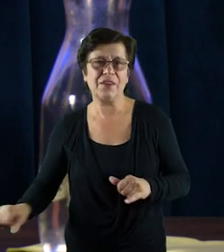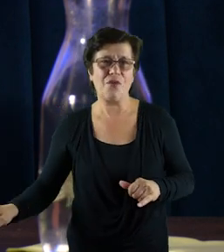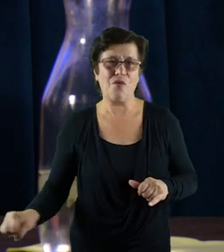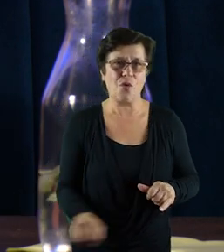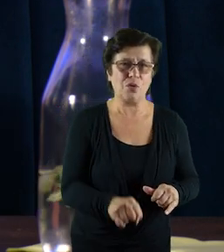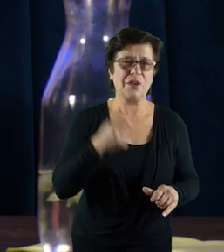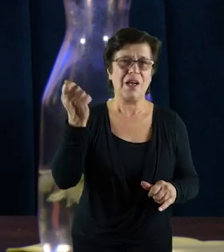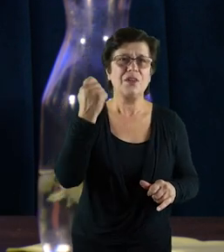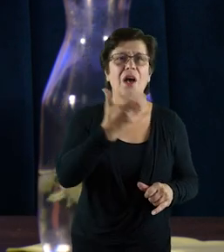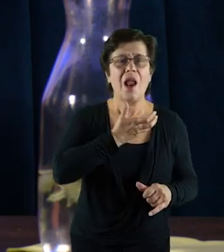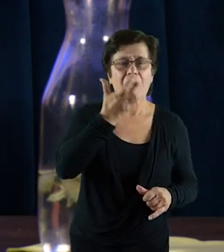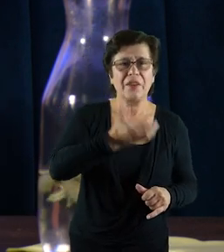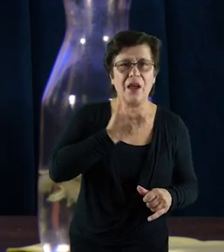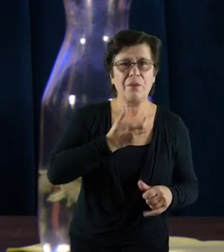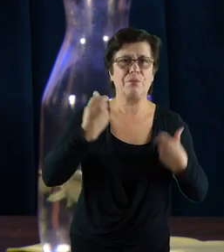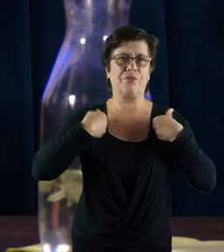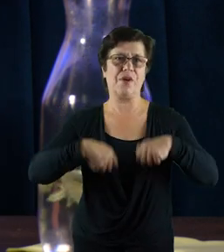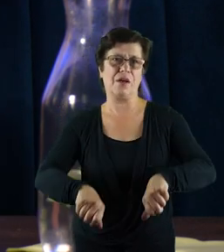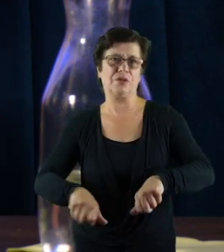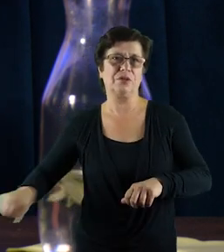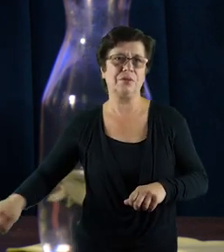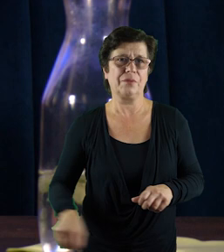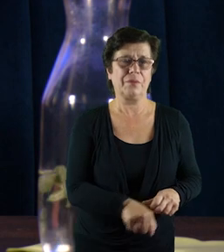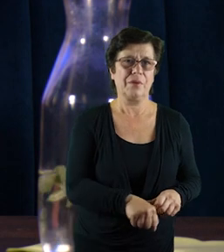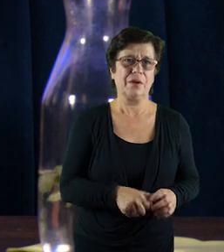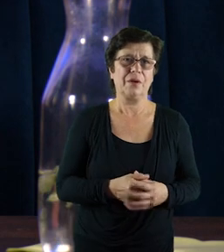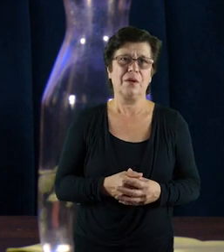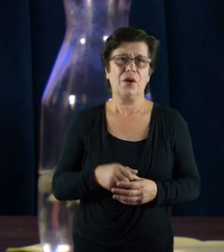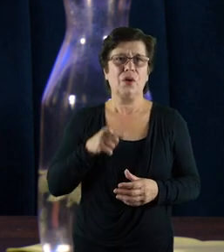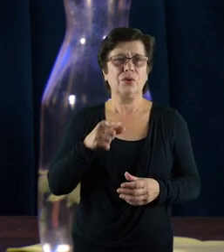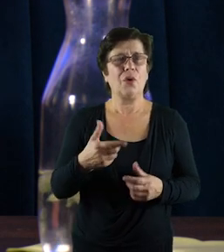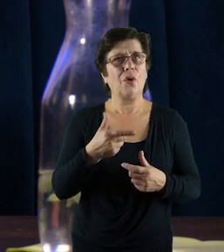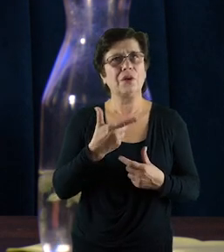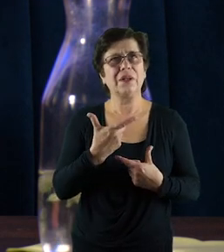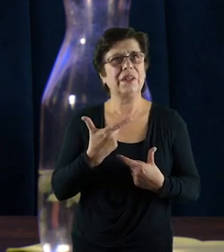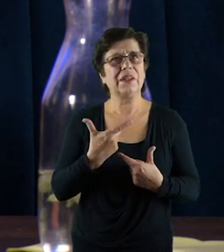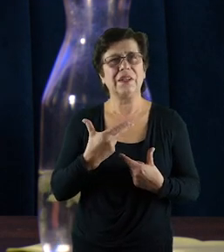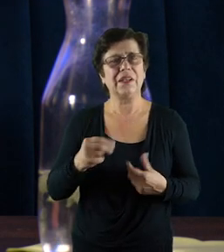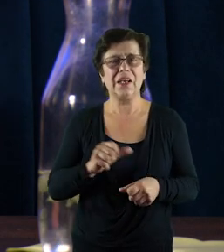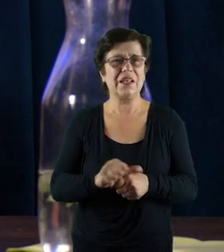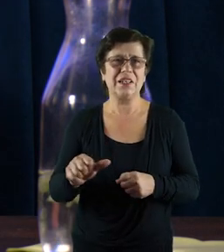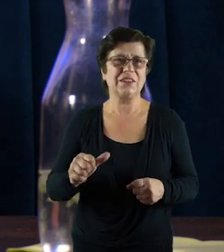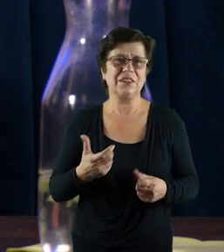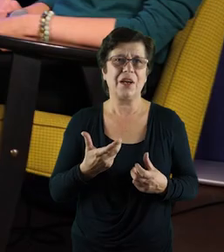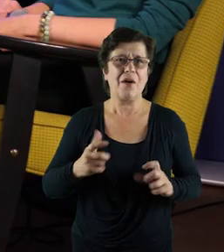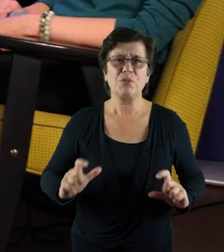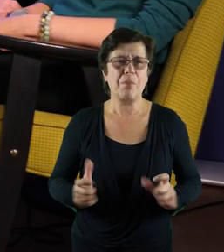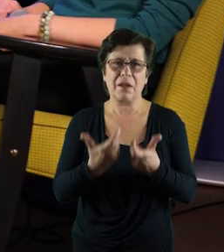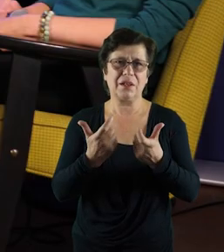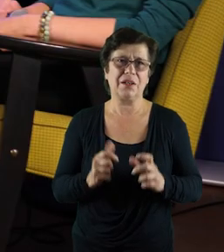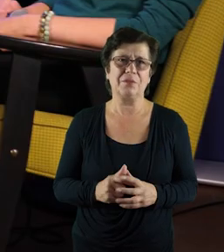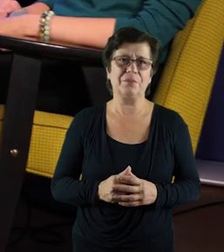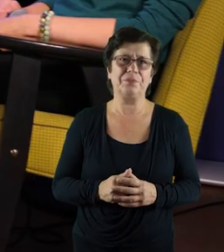wieś i on ma już inne znaczenie. I to odniesienie, ono nie jest tam przypadkiem. To nie jest taki banał, jak się wydaje. I myślę, że